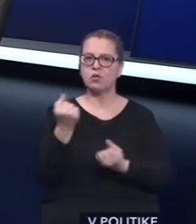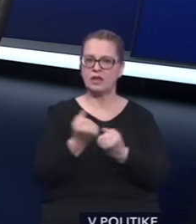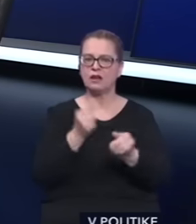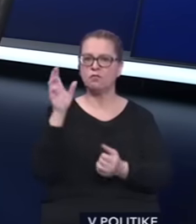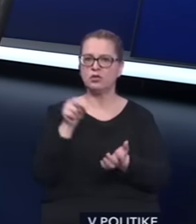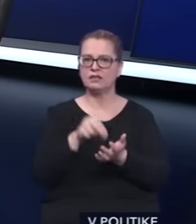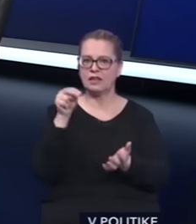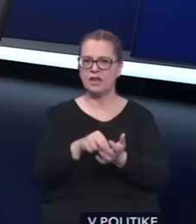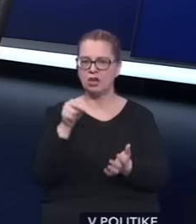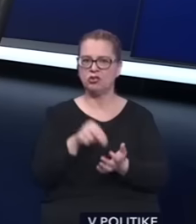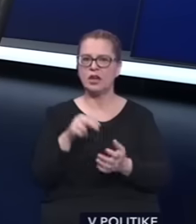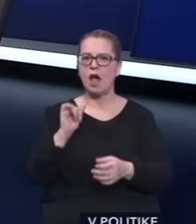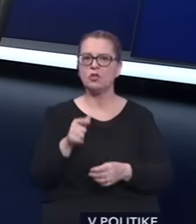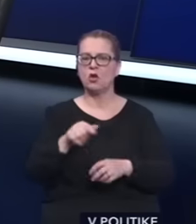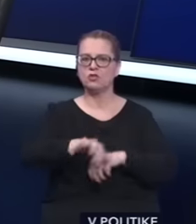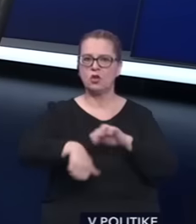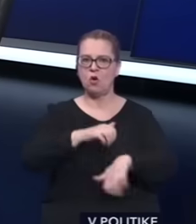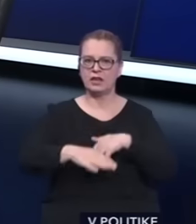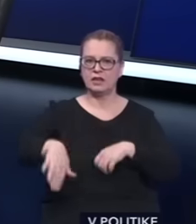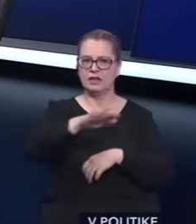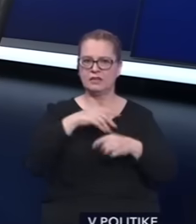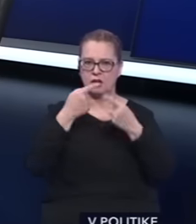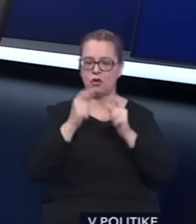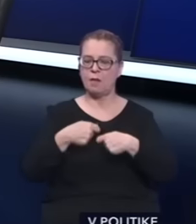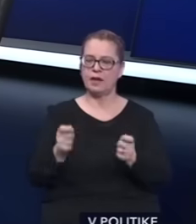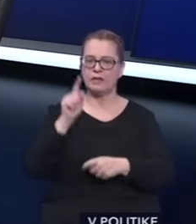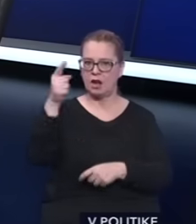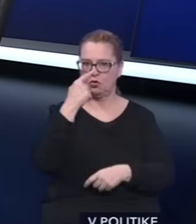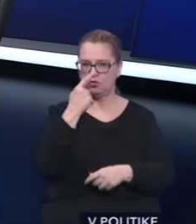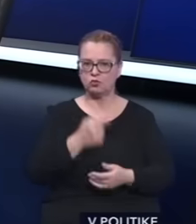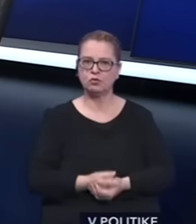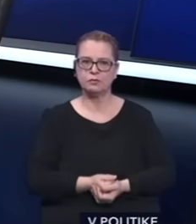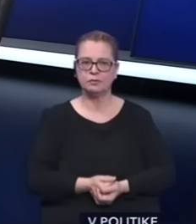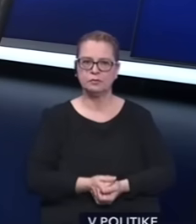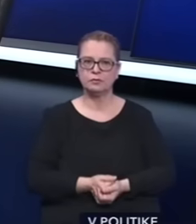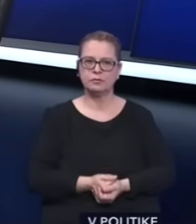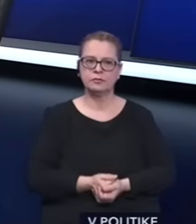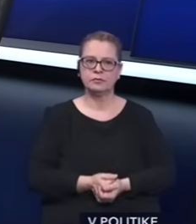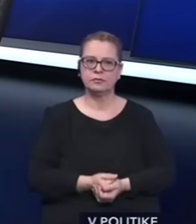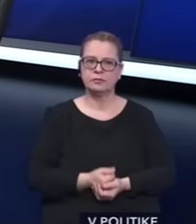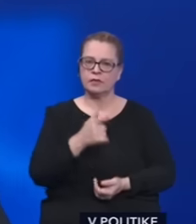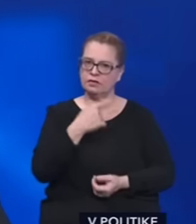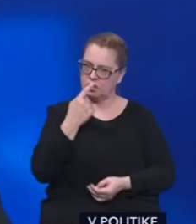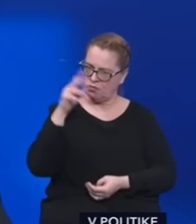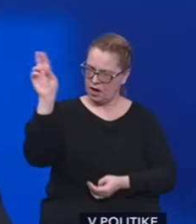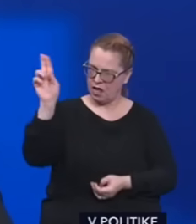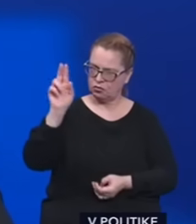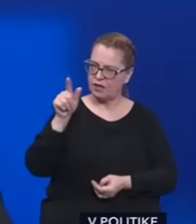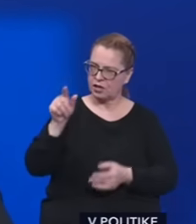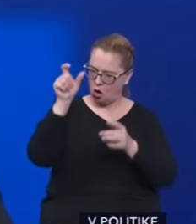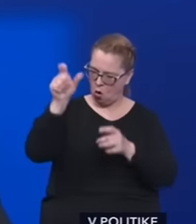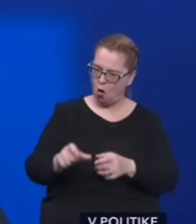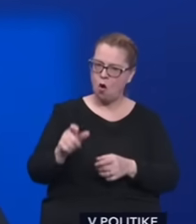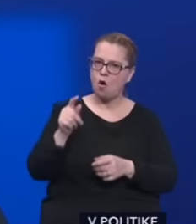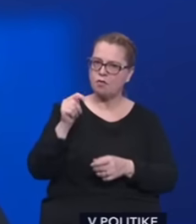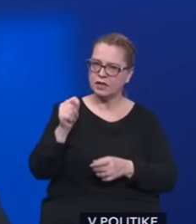veľmi tešiť, aby ste tu znova rozkradli celé Slovensko a predali ho do Ruska. O Robertovi Ficovi, pri ktorom